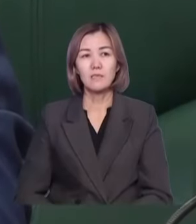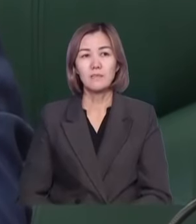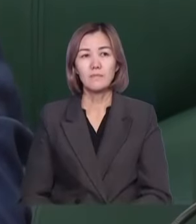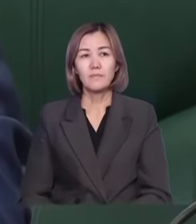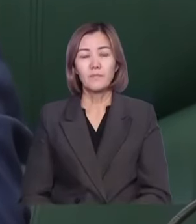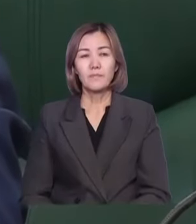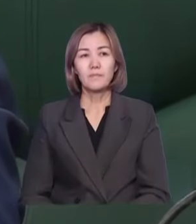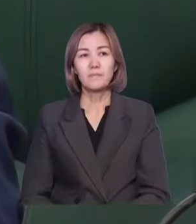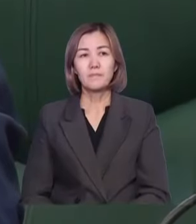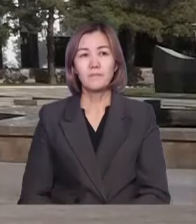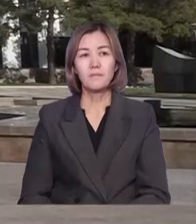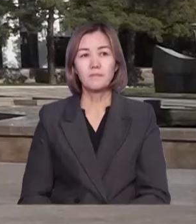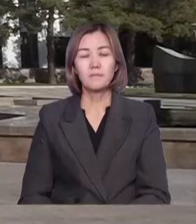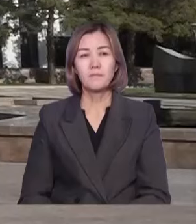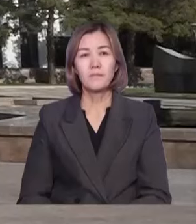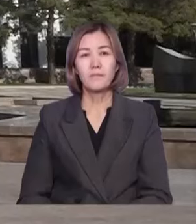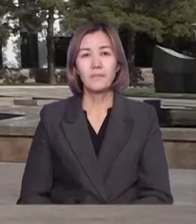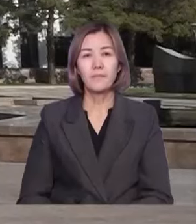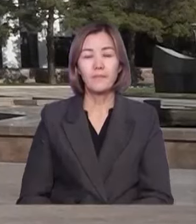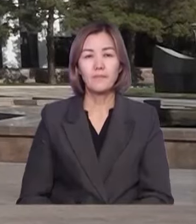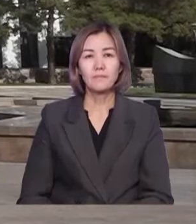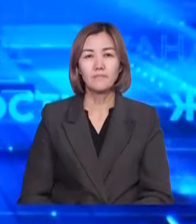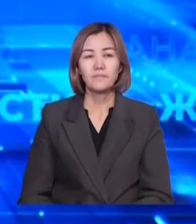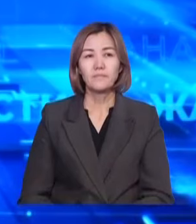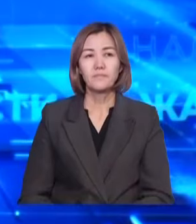Серікбайқызы, Жаслан Шымкенже, Жетісу арнасы.